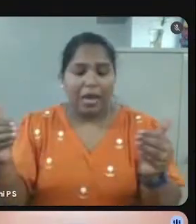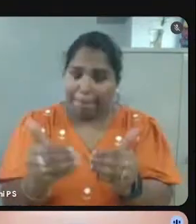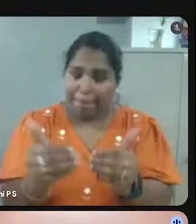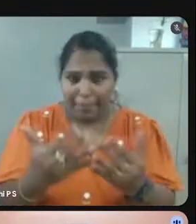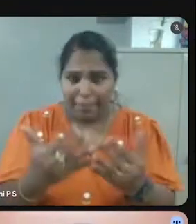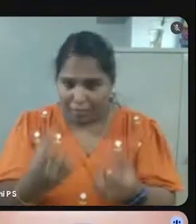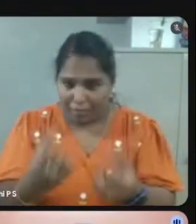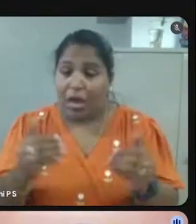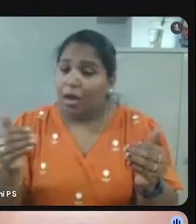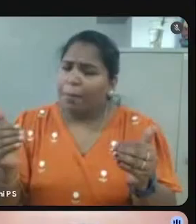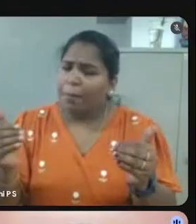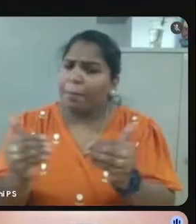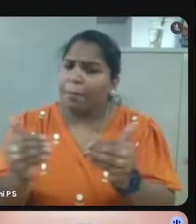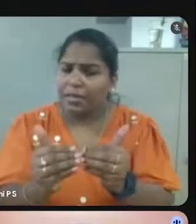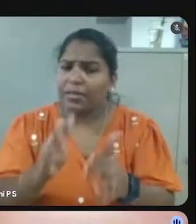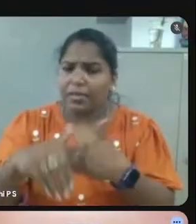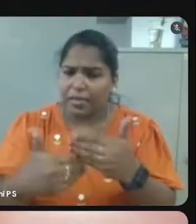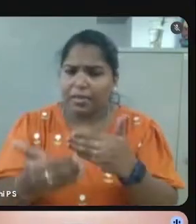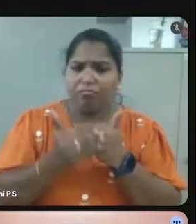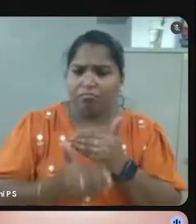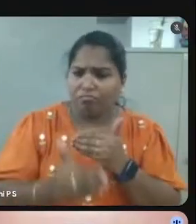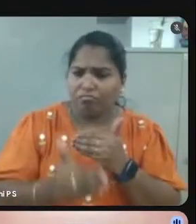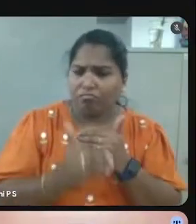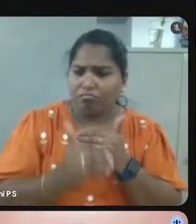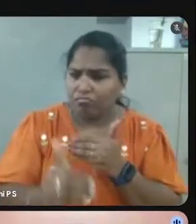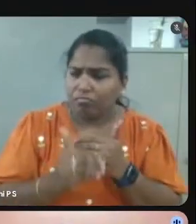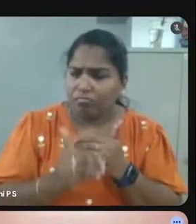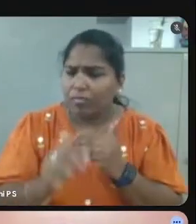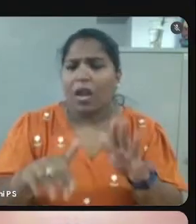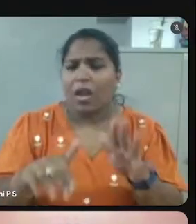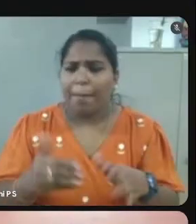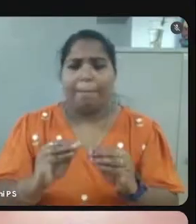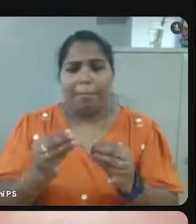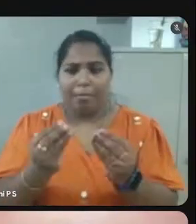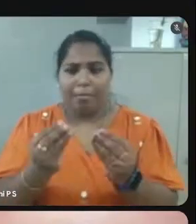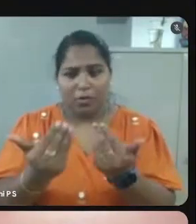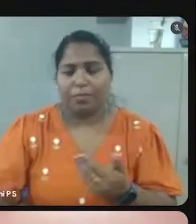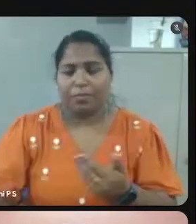അത് മുന്നോട്ട് പോകാനുള്ള കാര്യങ്ങൾ നമുക്ക് ചെയ്യാം.